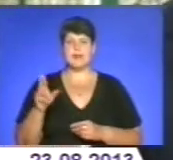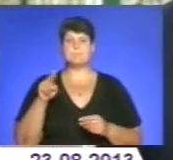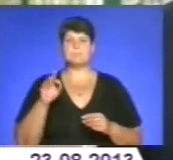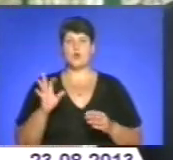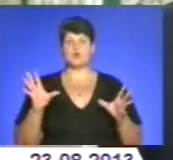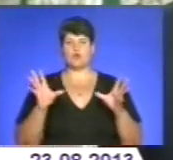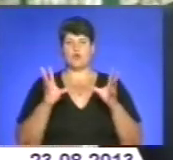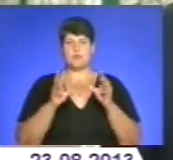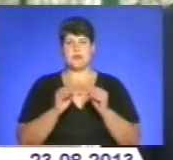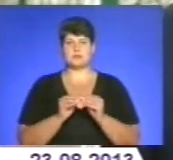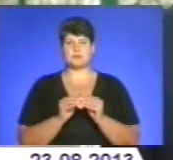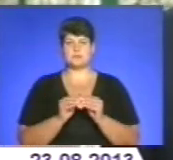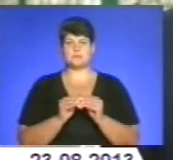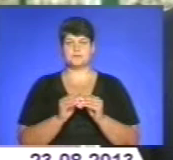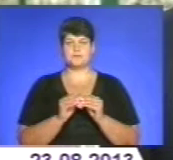совместним